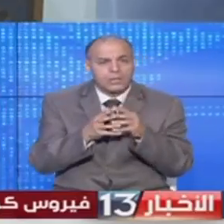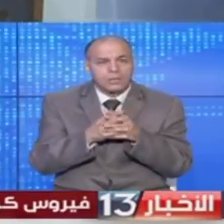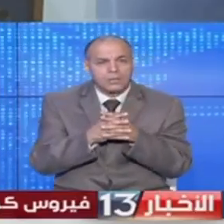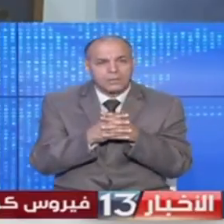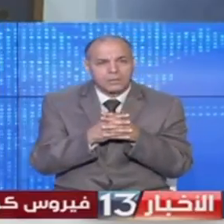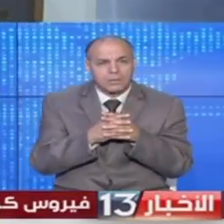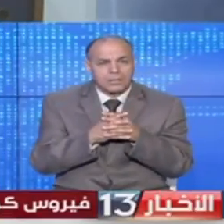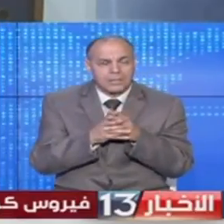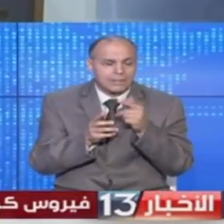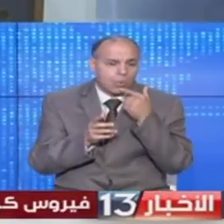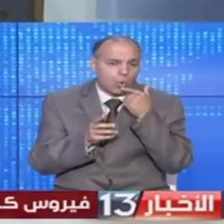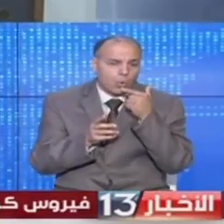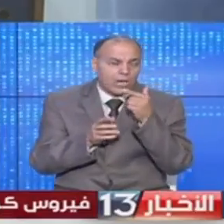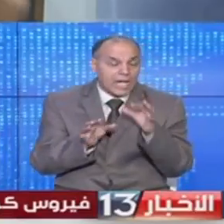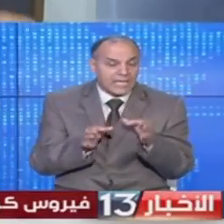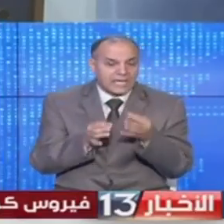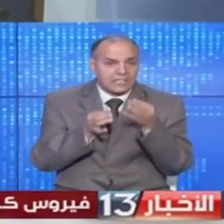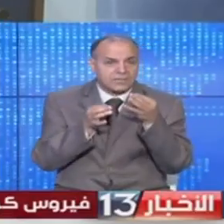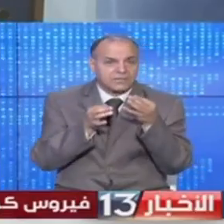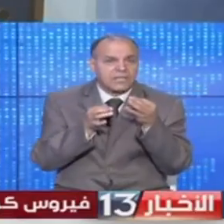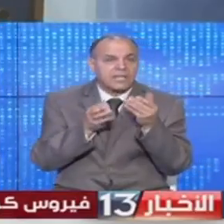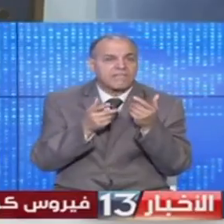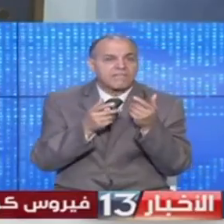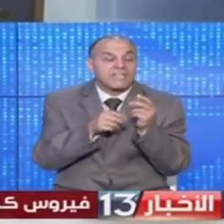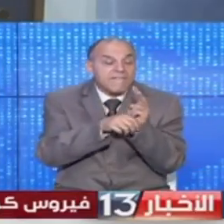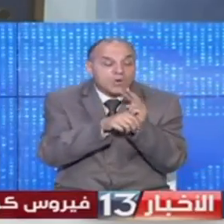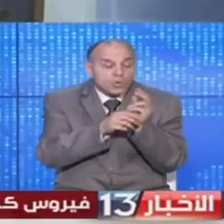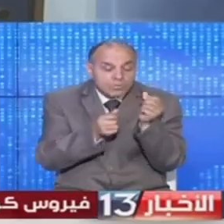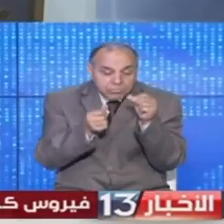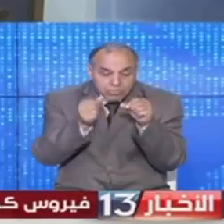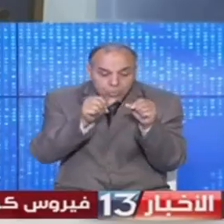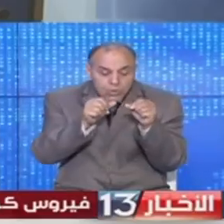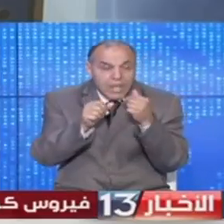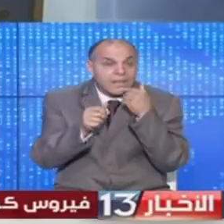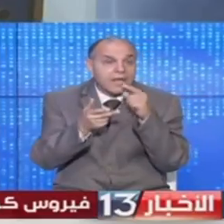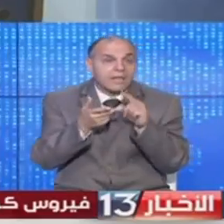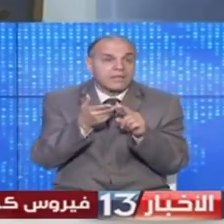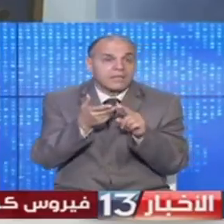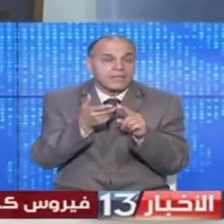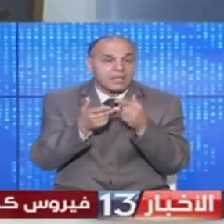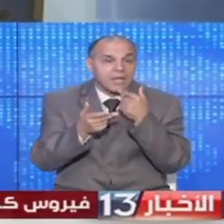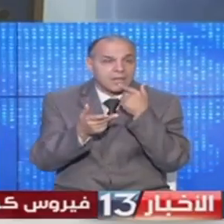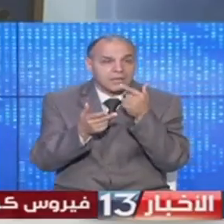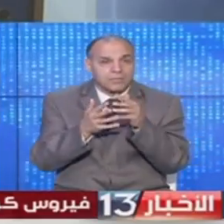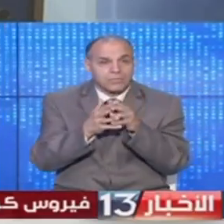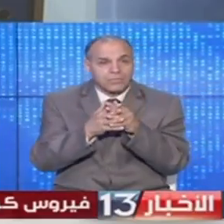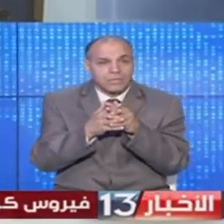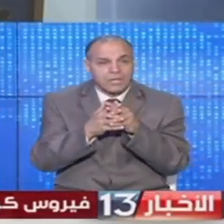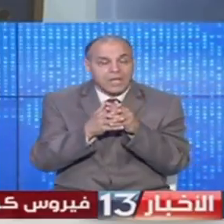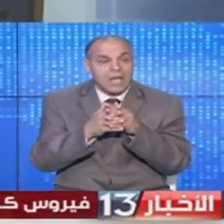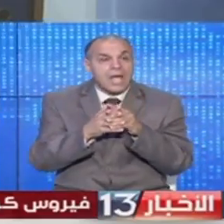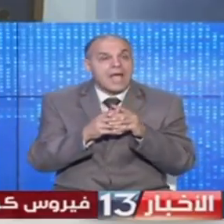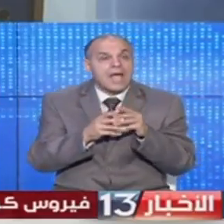نقوم بالكشف على مكونات بيريز لاغلاق البرنامج